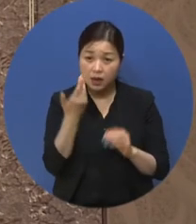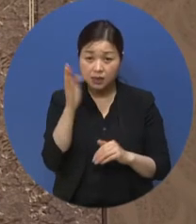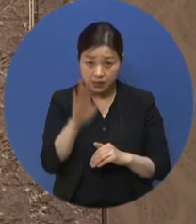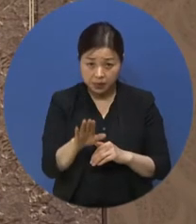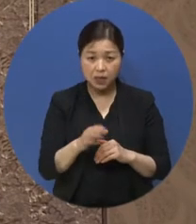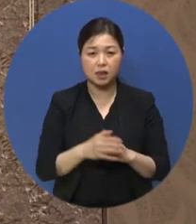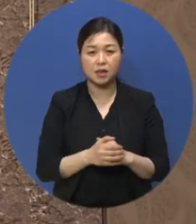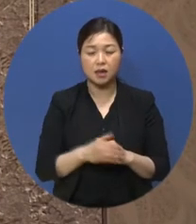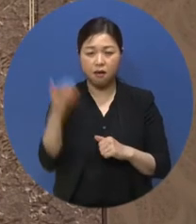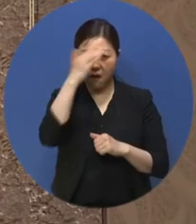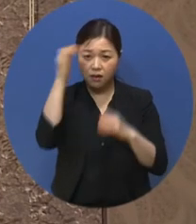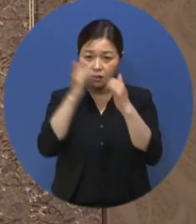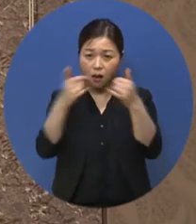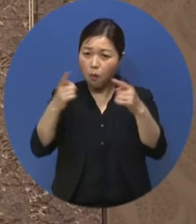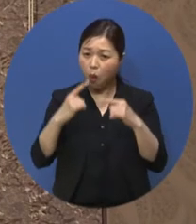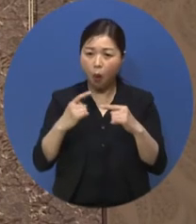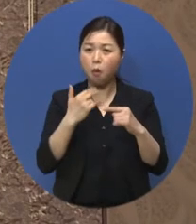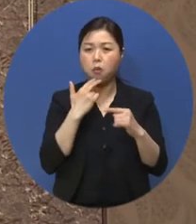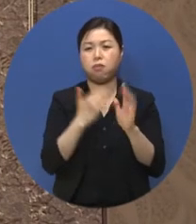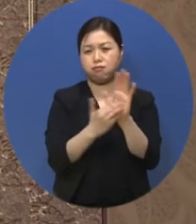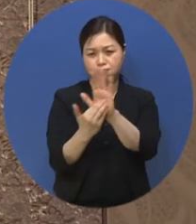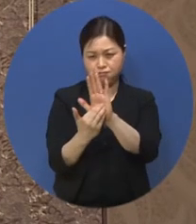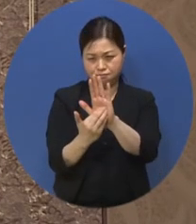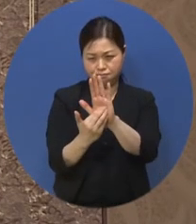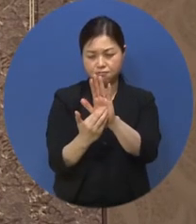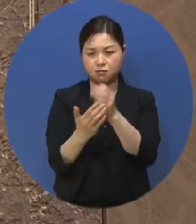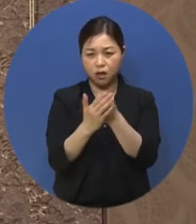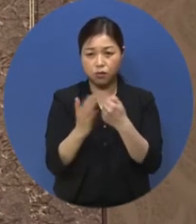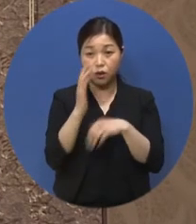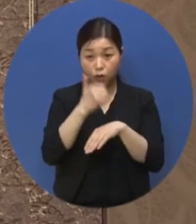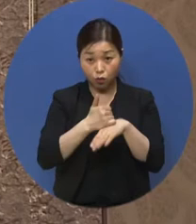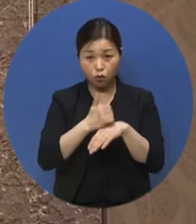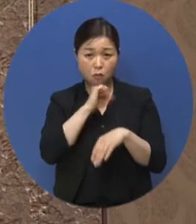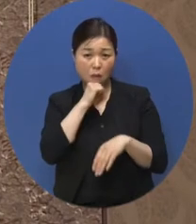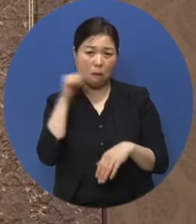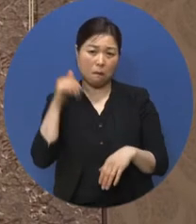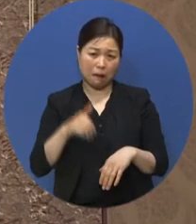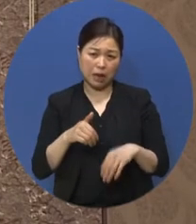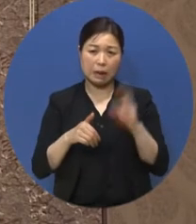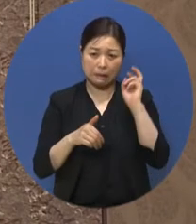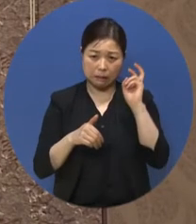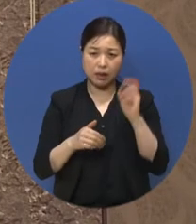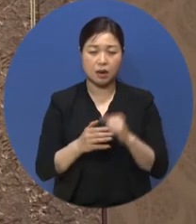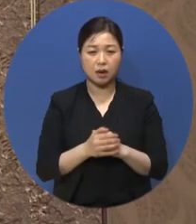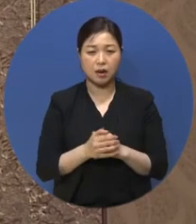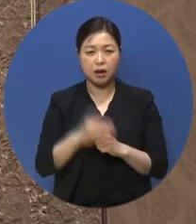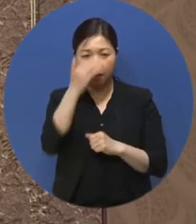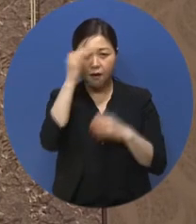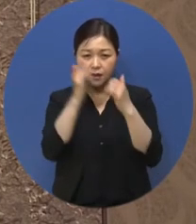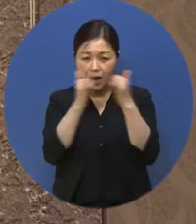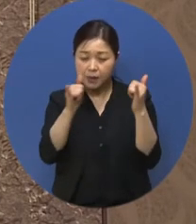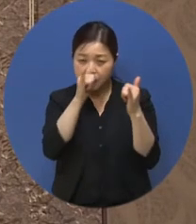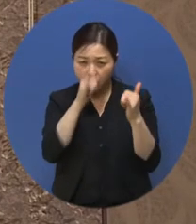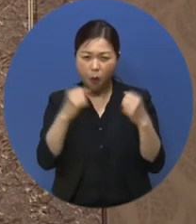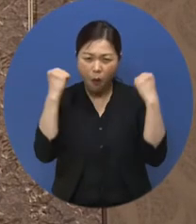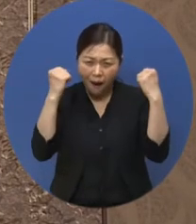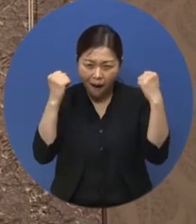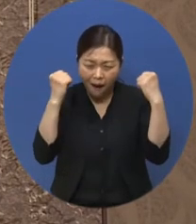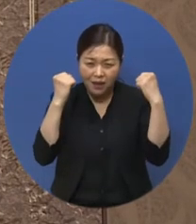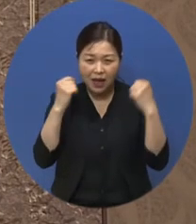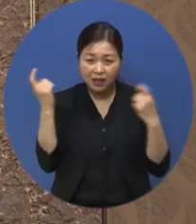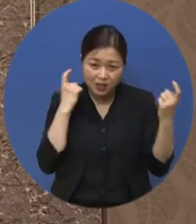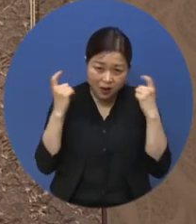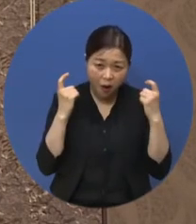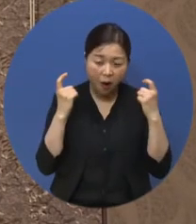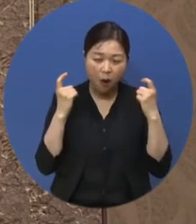그렇게 되면 기록이 저하되지 않겠나. 아, 솔직히 관중들이 있고 거기 환호하는 그런 걸 그죠, 들으면